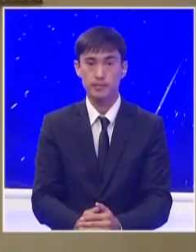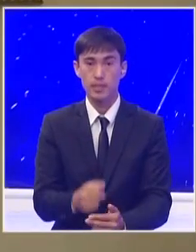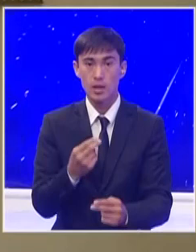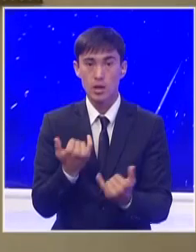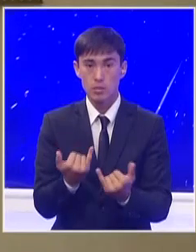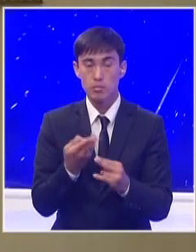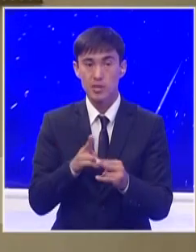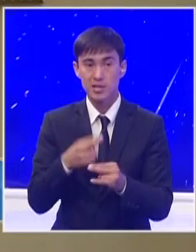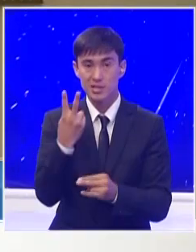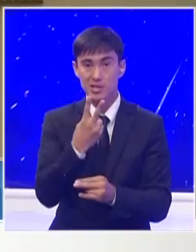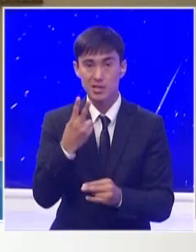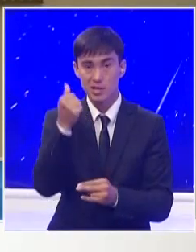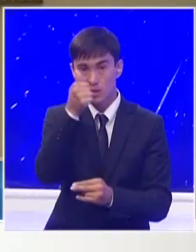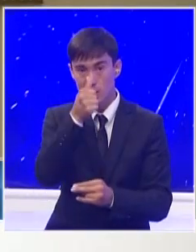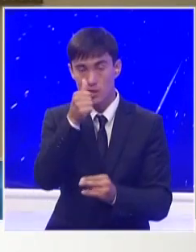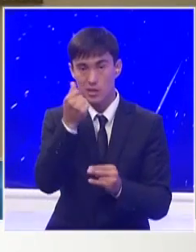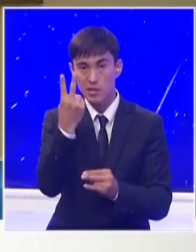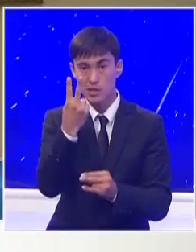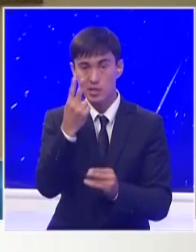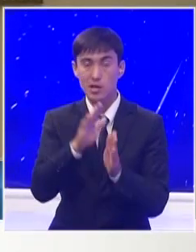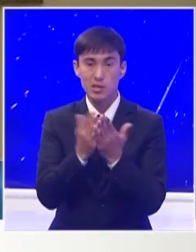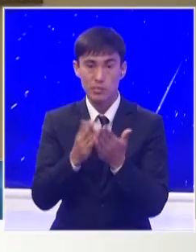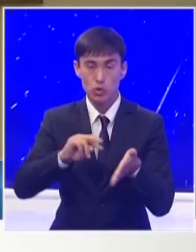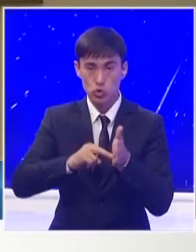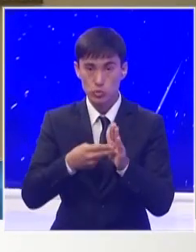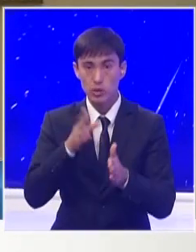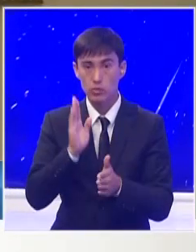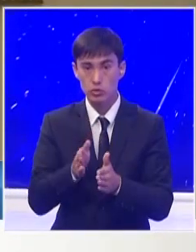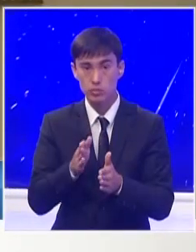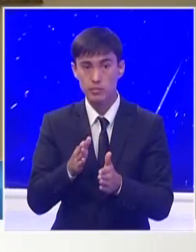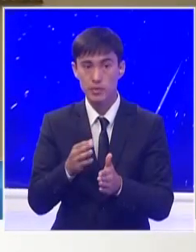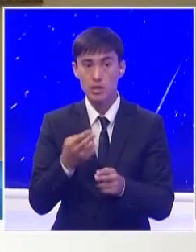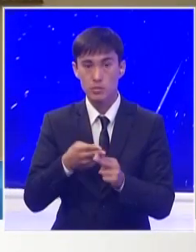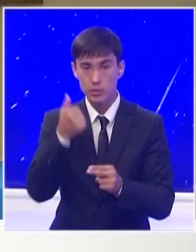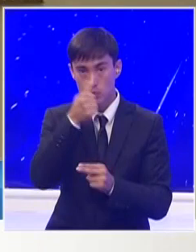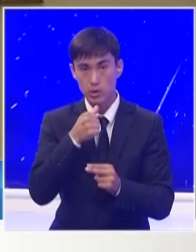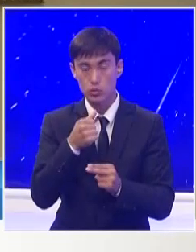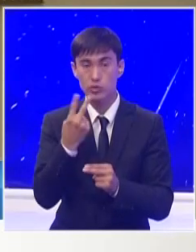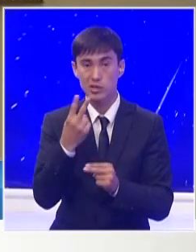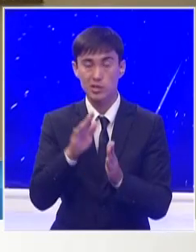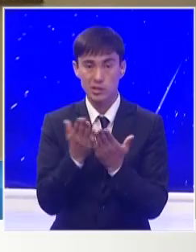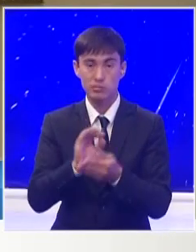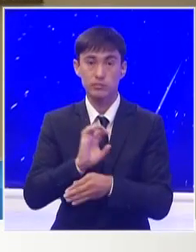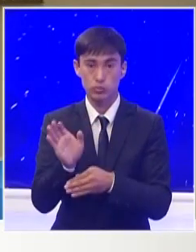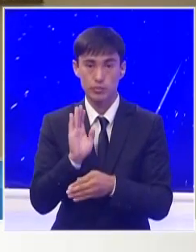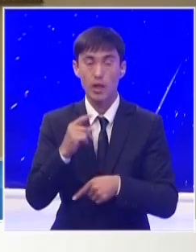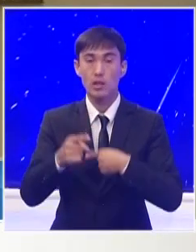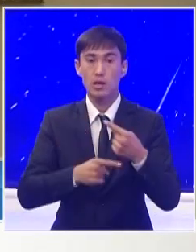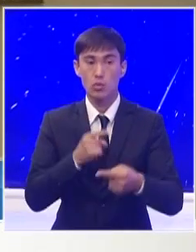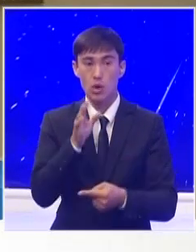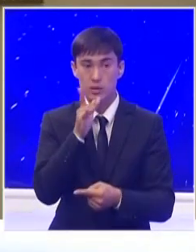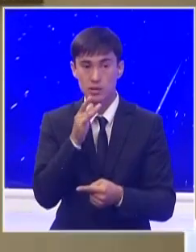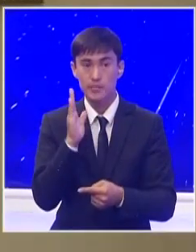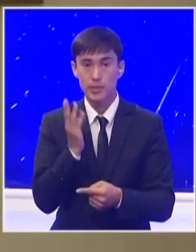кітапты жоспарлап отырмын. Шамам келсе сол биыл екі кітап шығарсам деп ойлаймын. Ал алдағы уақытта әрине